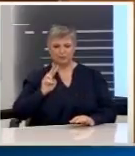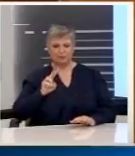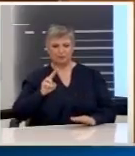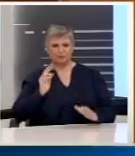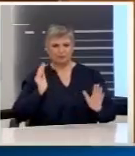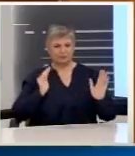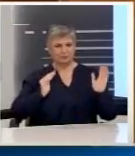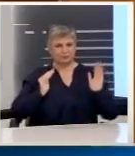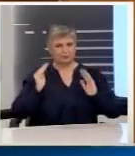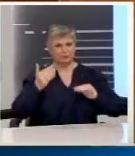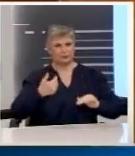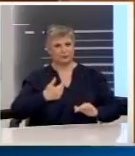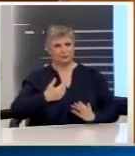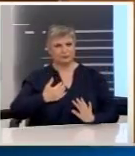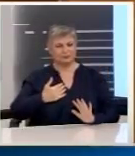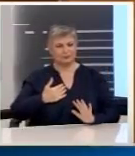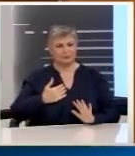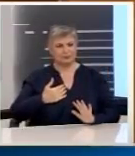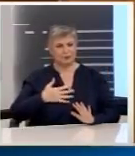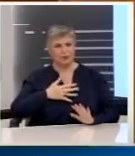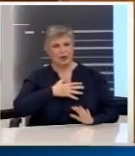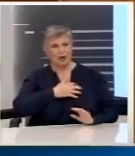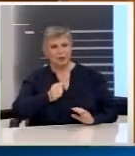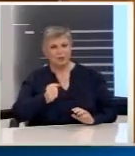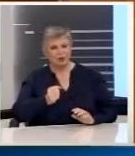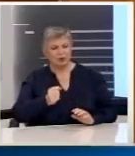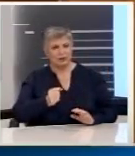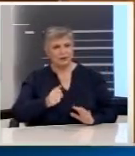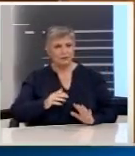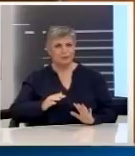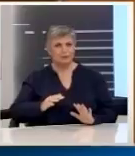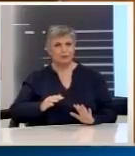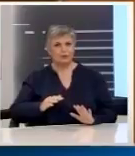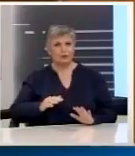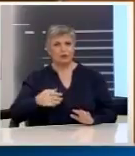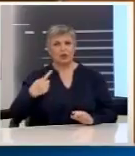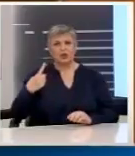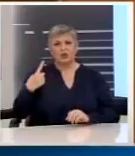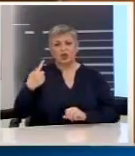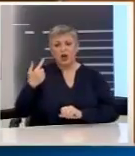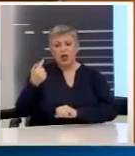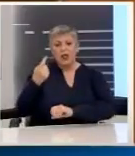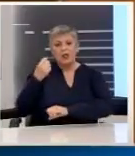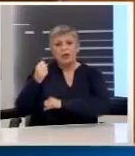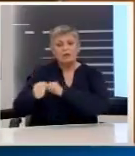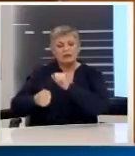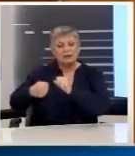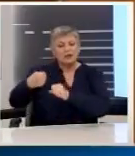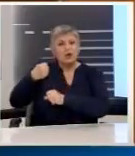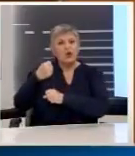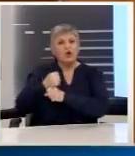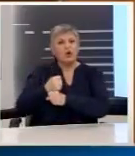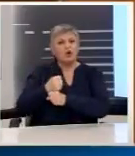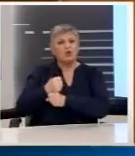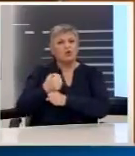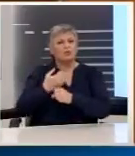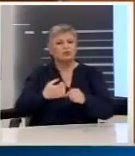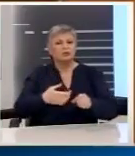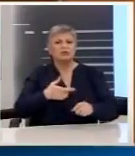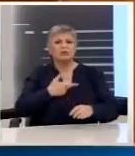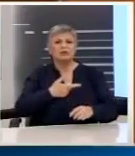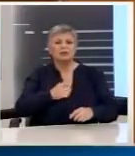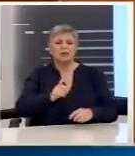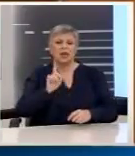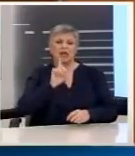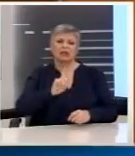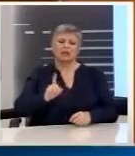Και είναι αμέτρητες οι φορές, αυτό τον 1,5 χρόνο, που ο κ. Μητσοτάκης είναι αρχηγός της αντιπολίτευσης, που έχει